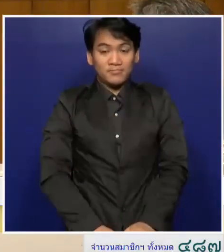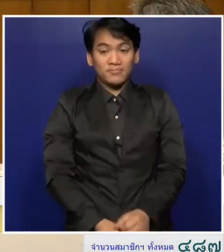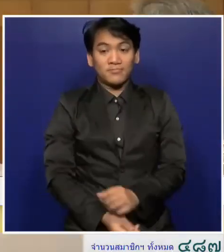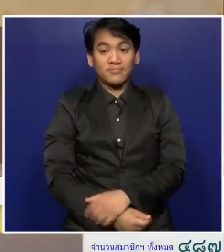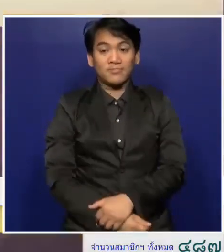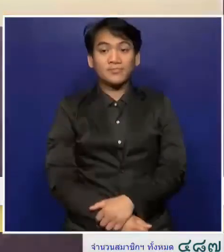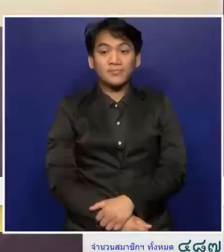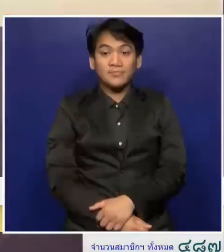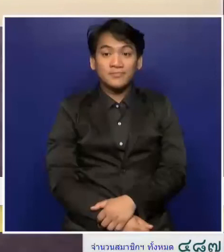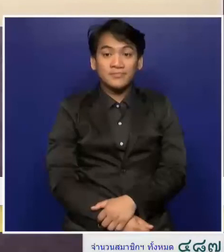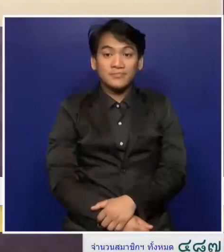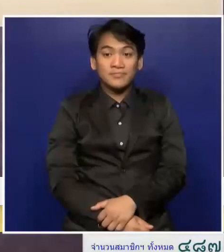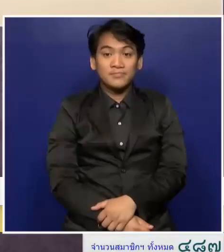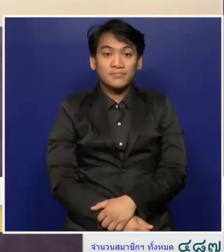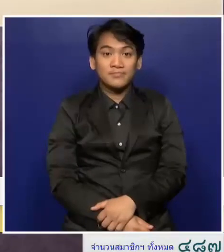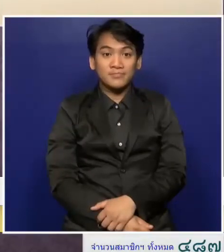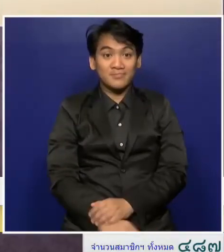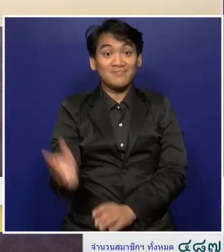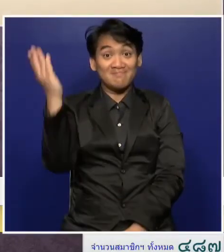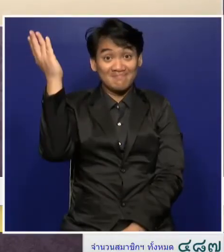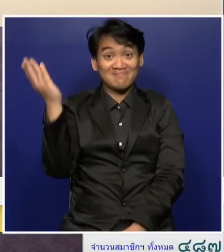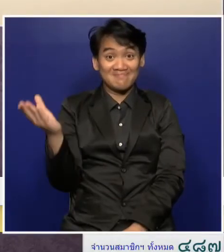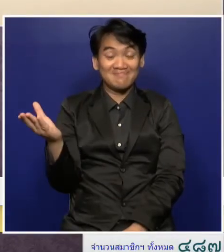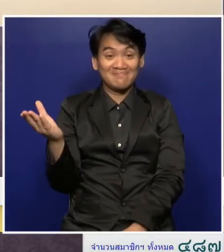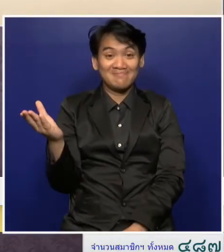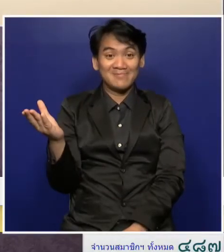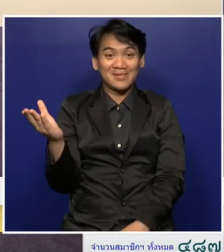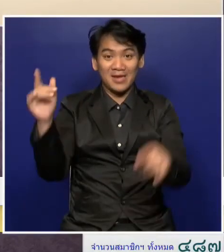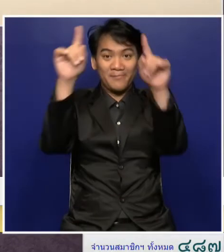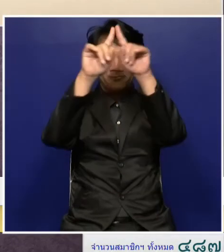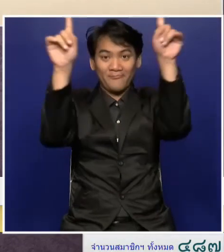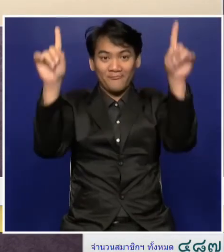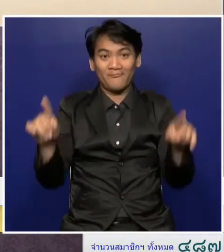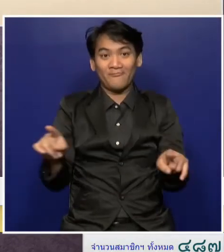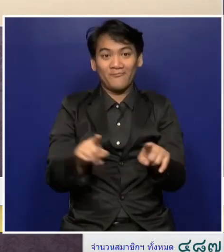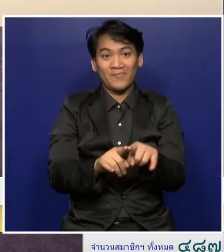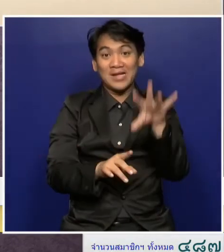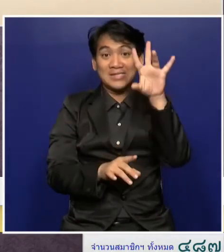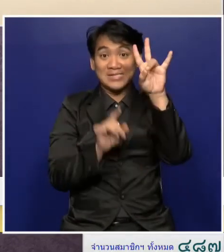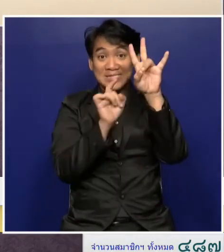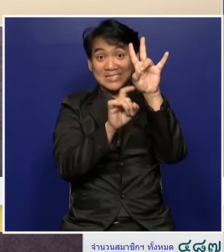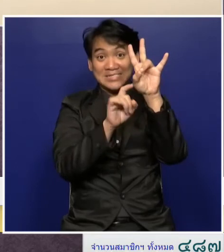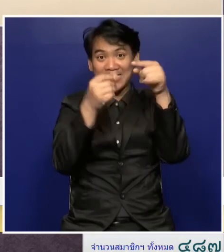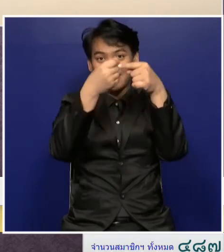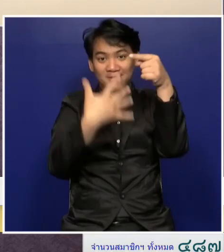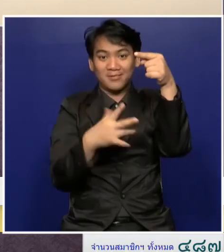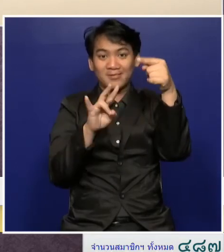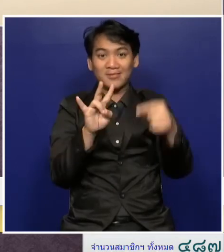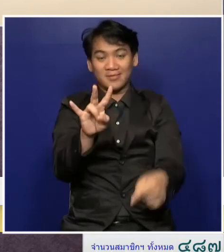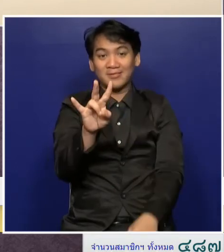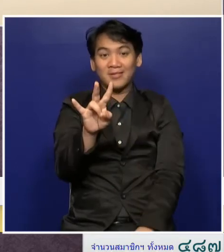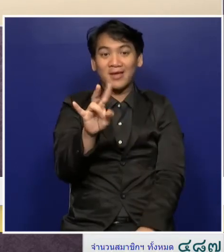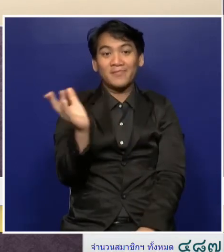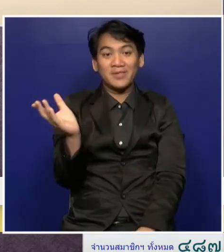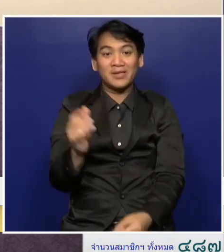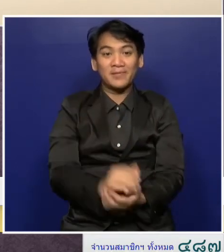บอันนี้ละครัข้อสนเกตอันสุท้ายของธรระกรรมธิการวศาม